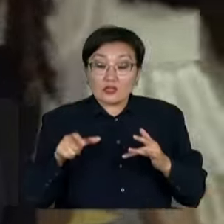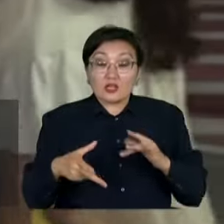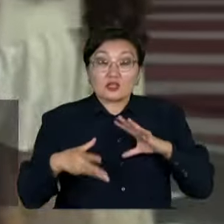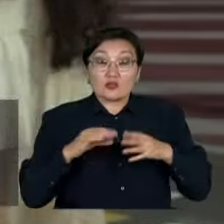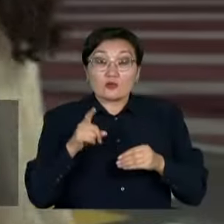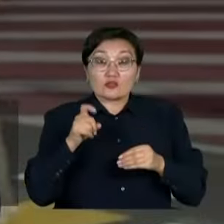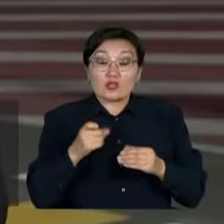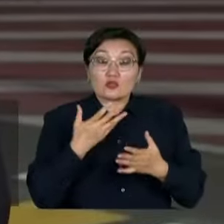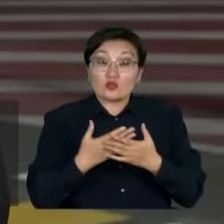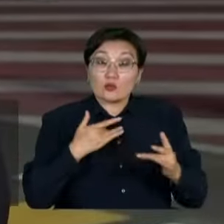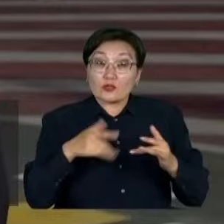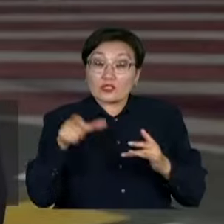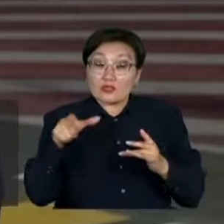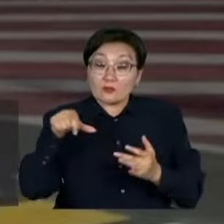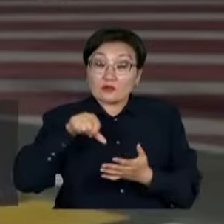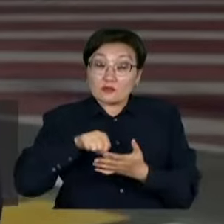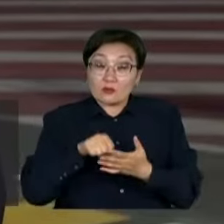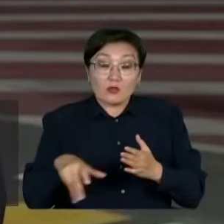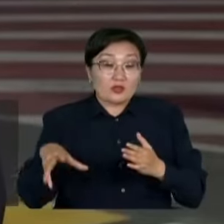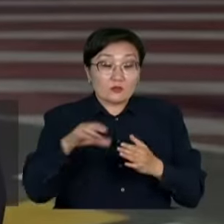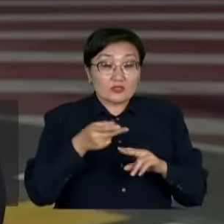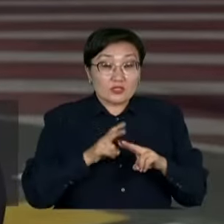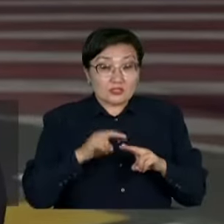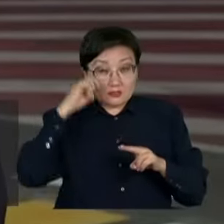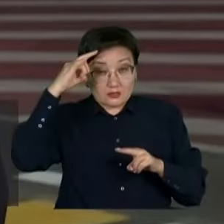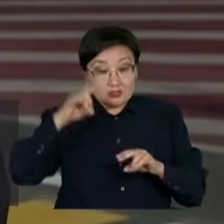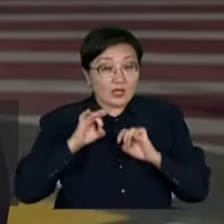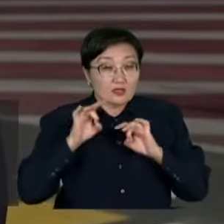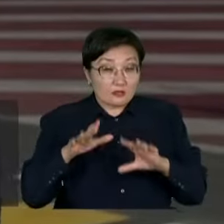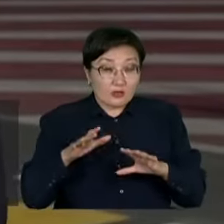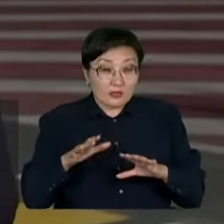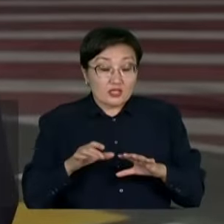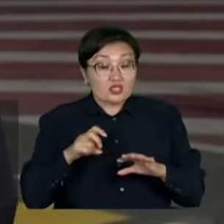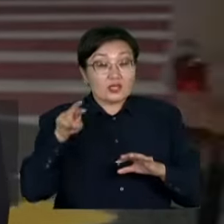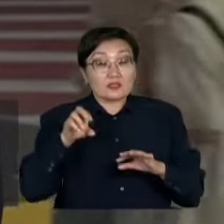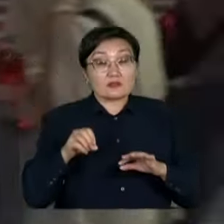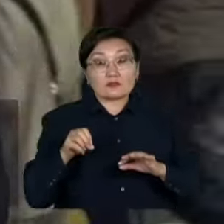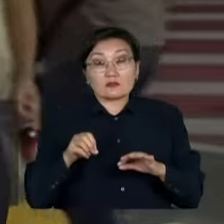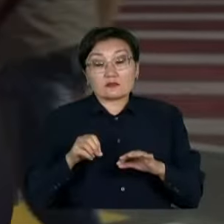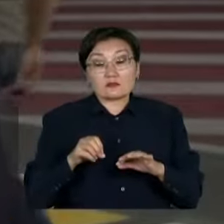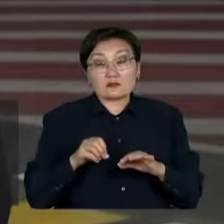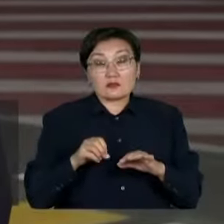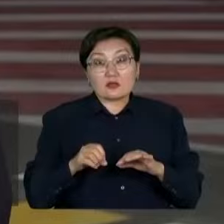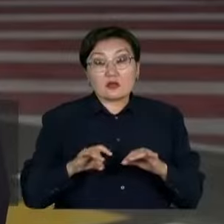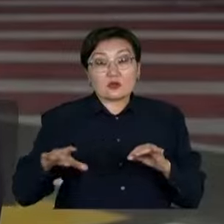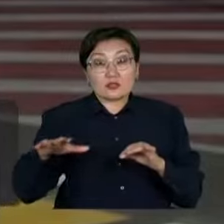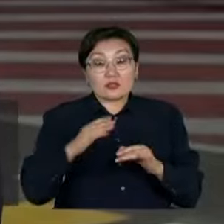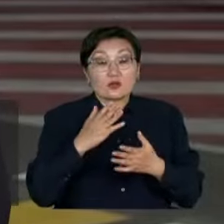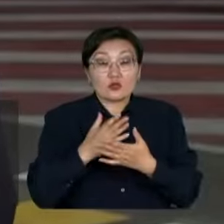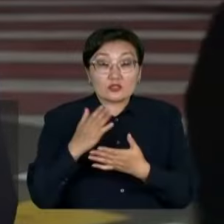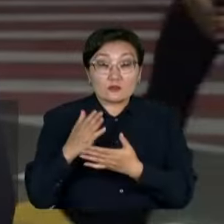100-ге жуық эстрада жұлдыздары келді. Оның барлығы осы елімізге танымал. Және де сонымен қасар ауданымызда